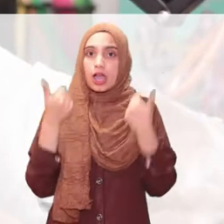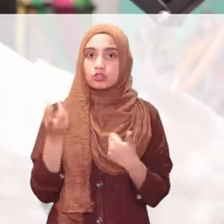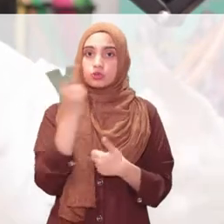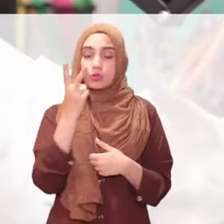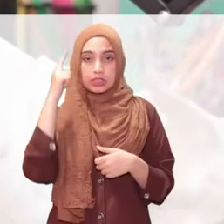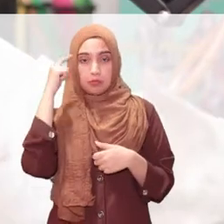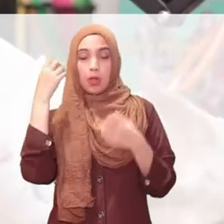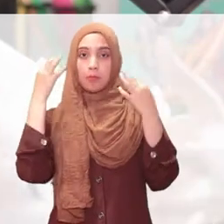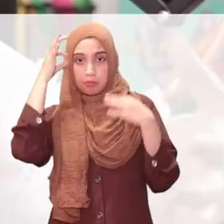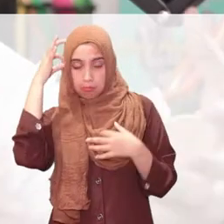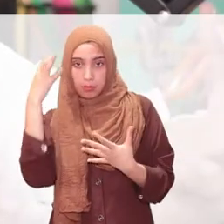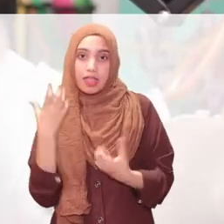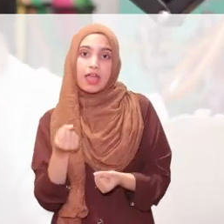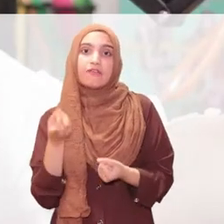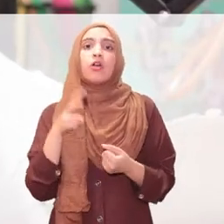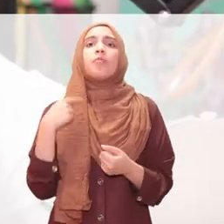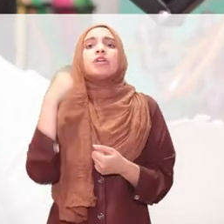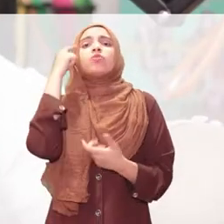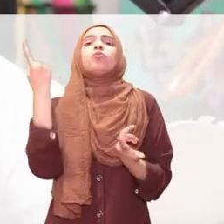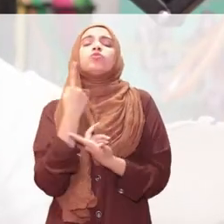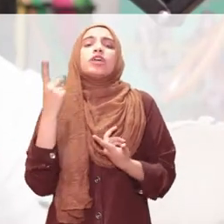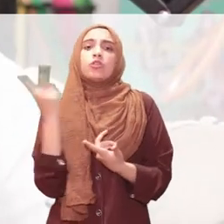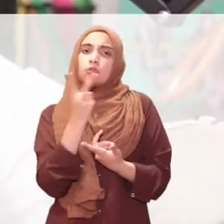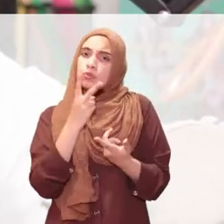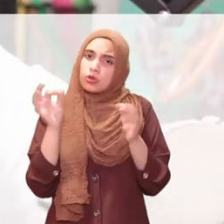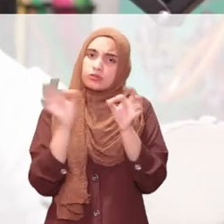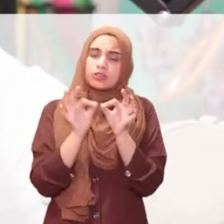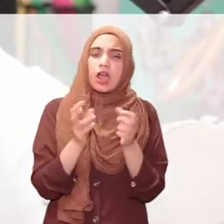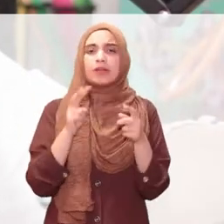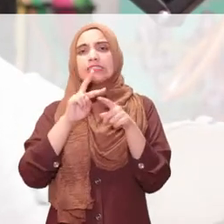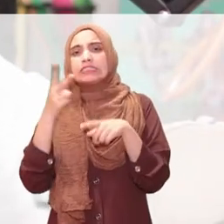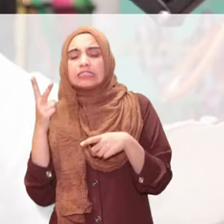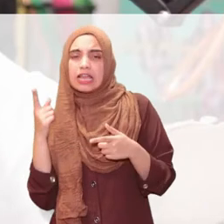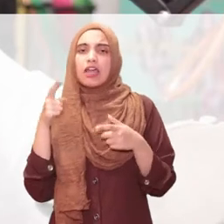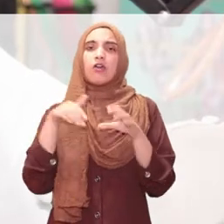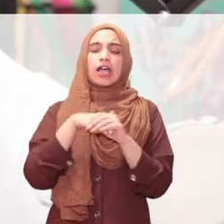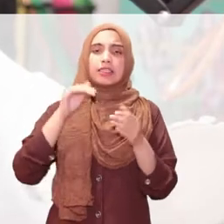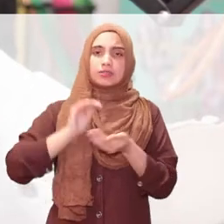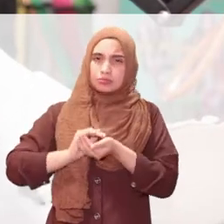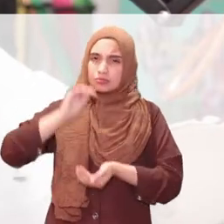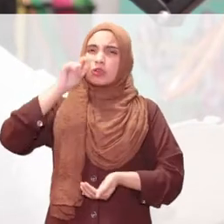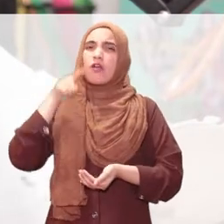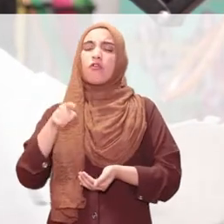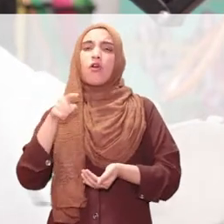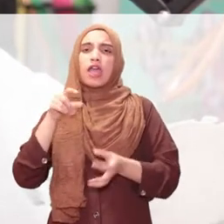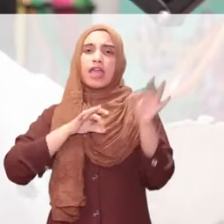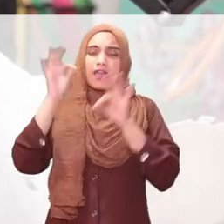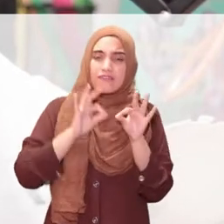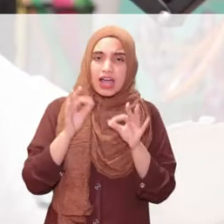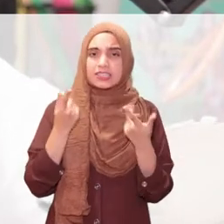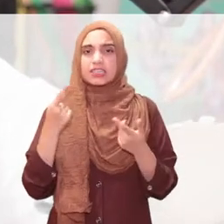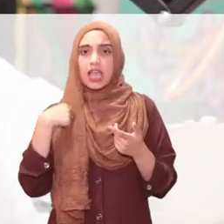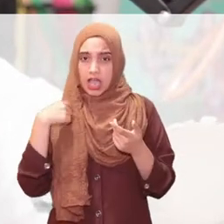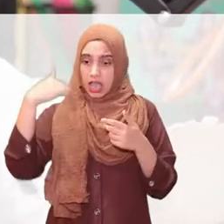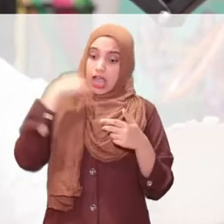क्रिएटिव पर्सन व्हो डोंट थिंग अंदर बेसिस आफ नेचर वर्सेस नोचे वाली डिबेट इस क्वेश्चन बोंड क्या वह अपने हाथ से सीखे फिर